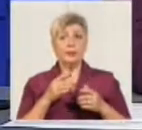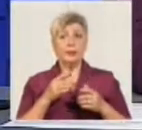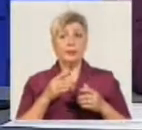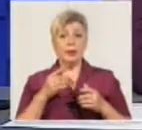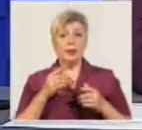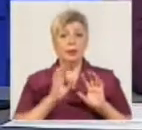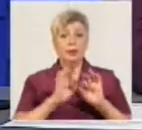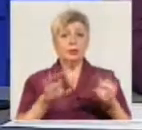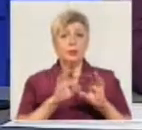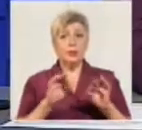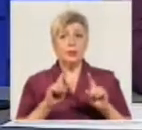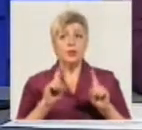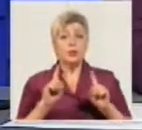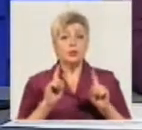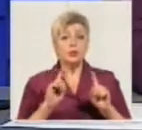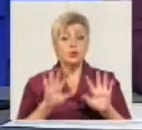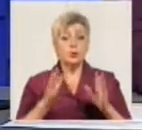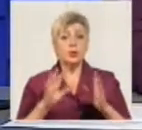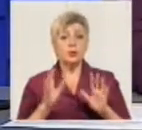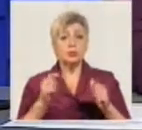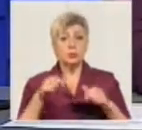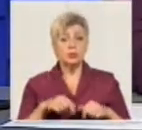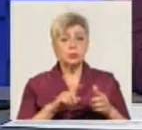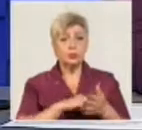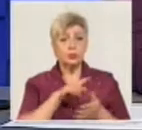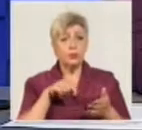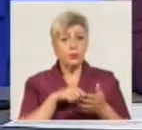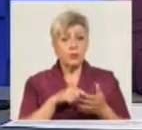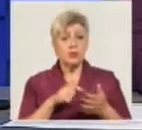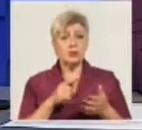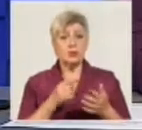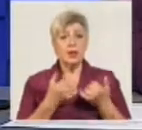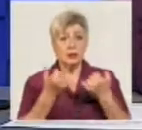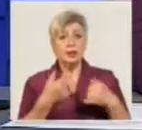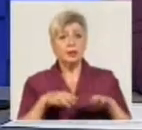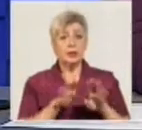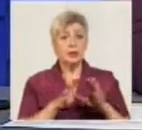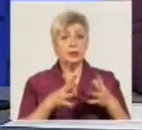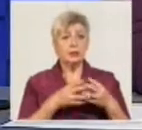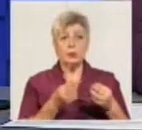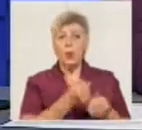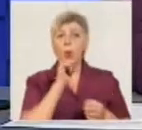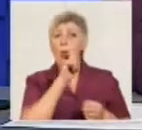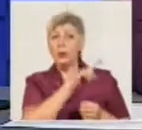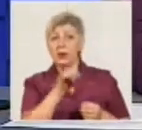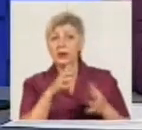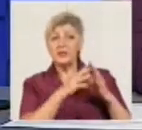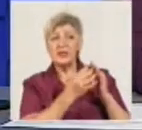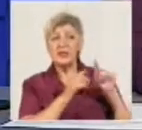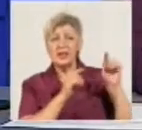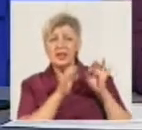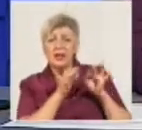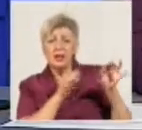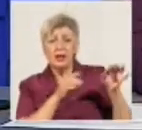І коли ми розповідаємо, що відбувається в місті, яке фінансування відбувається в місті для таких родин, вони в селі такого не мають. Уявіть, наскільки